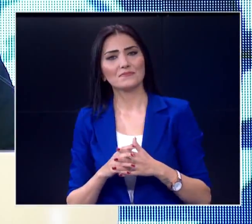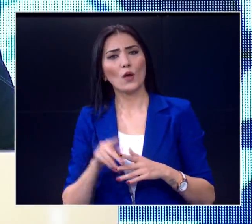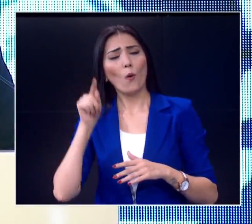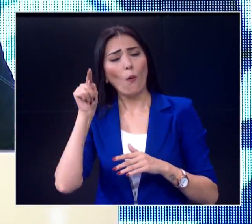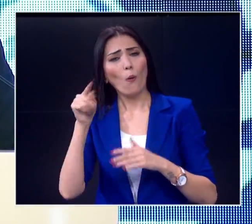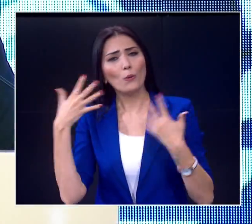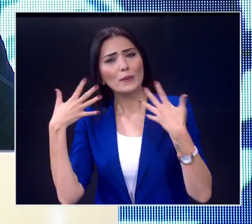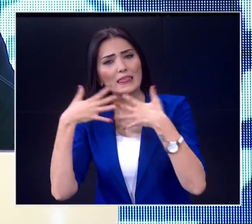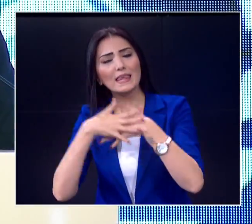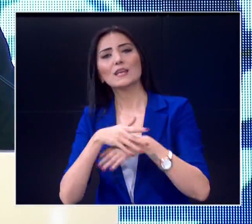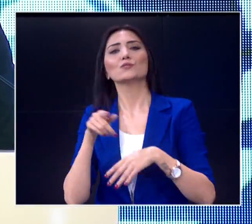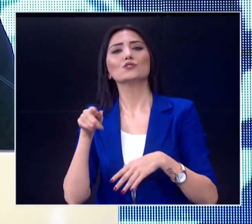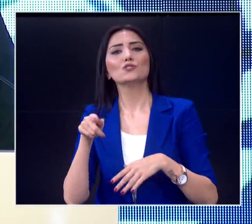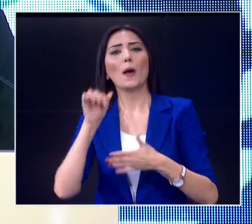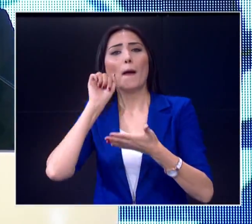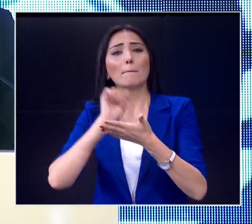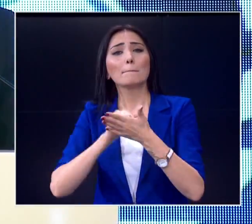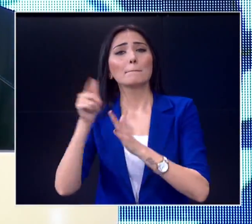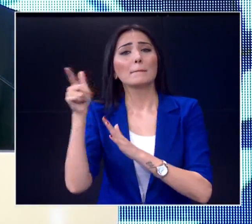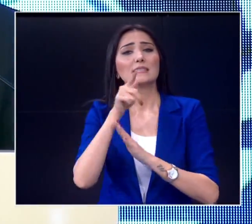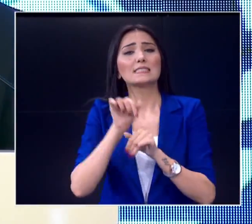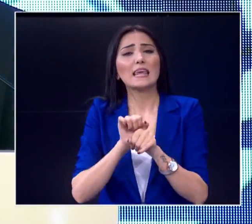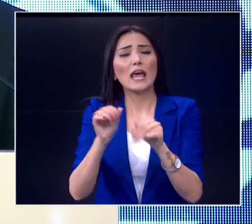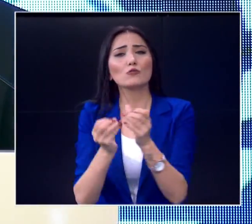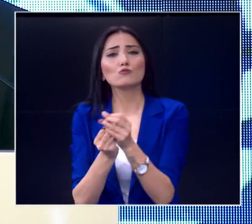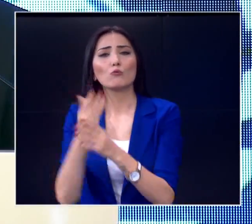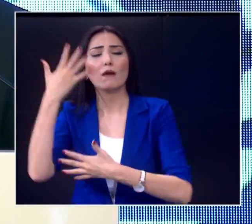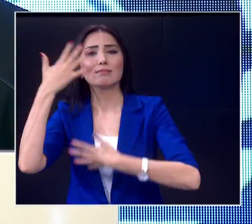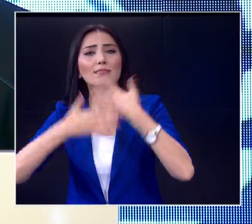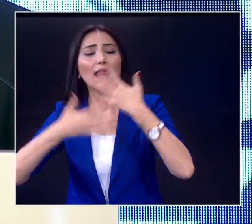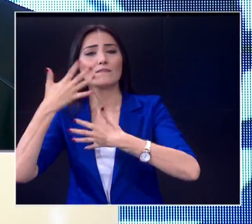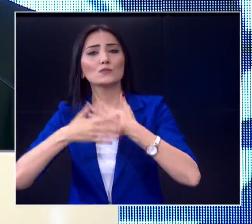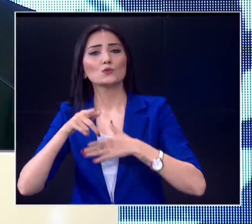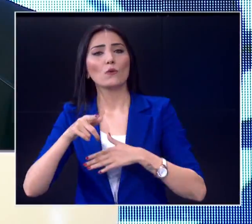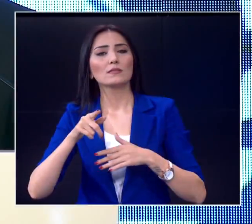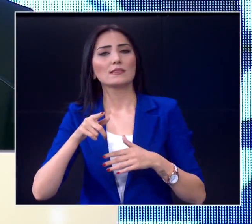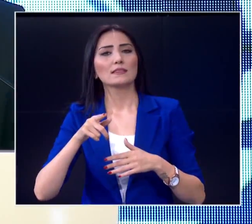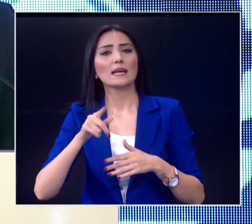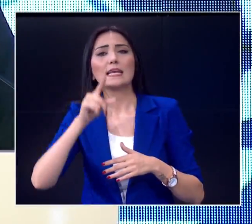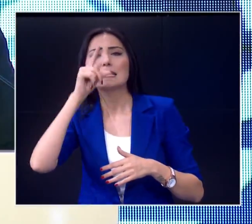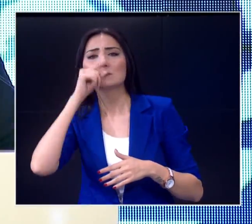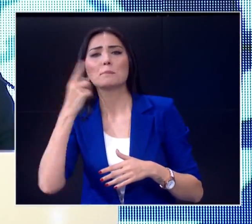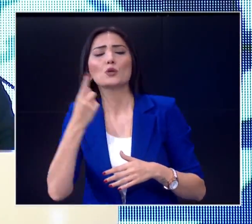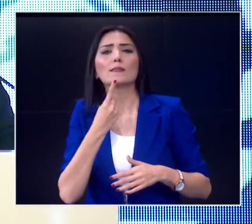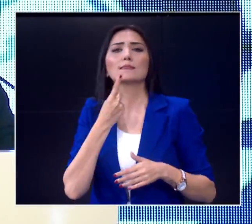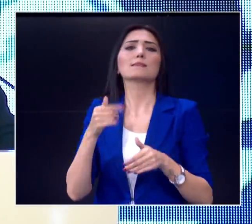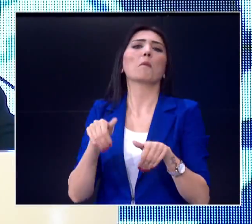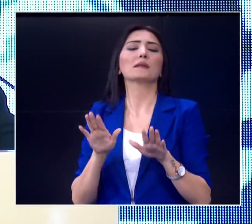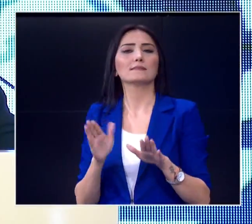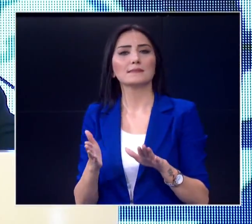O gece basın yayın kuruluşlarına, televizyonlara kimse bir şey demedi.